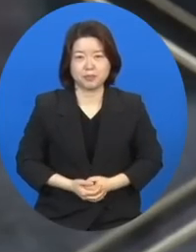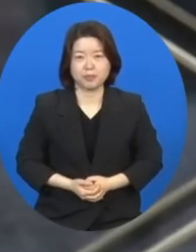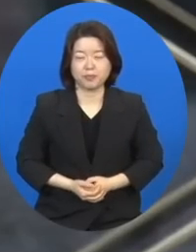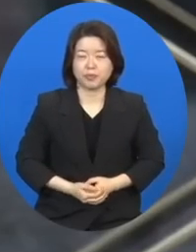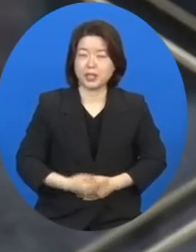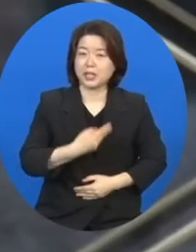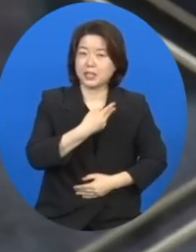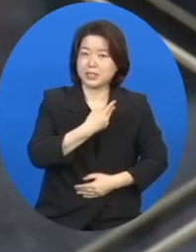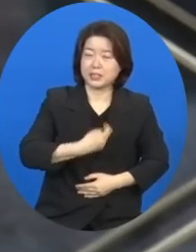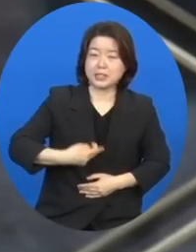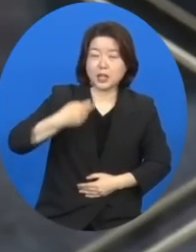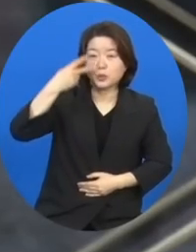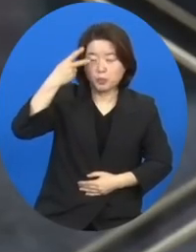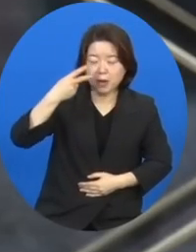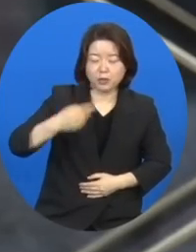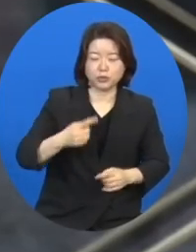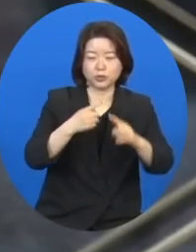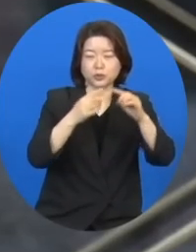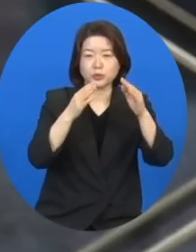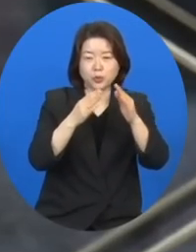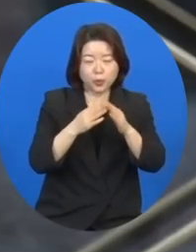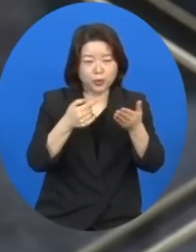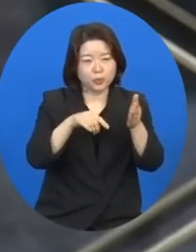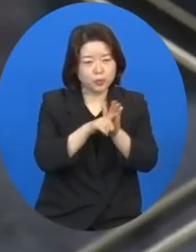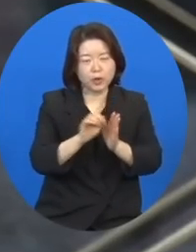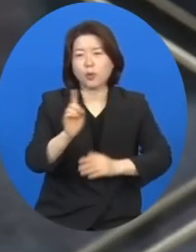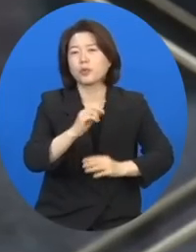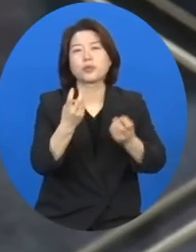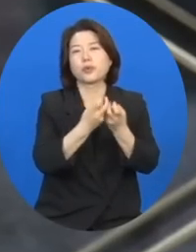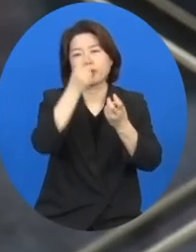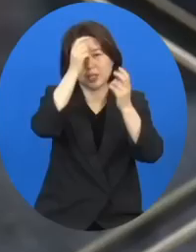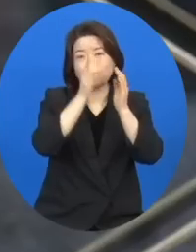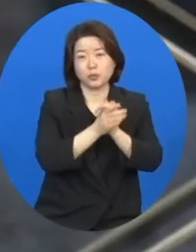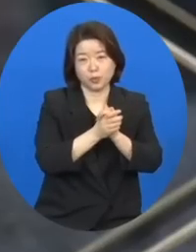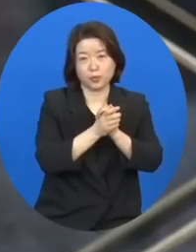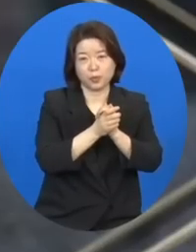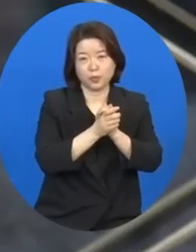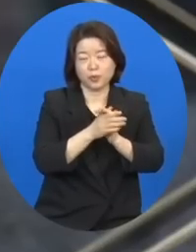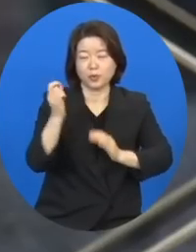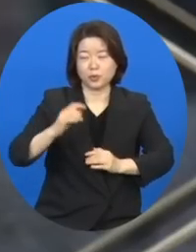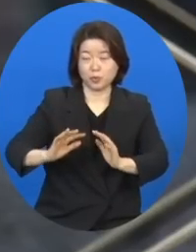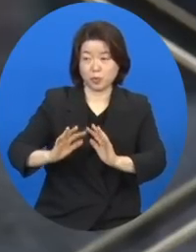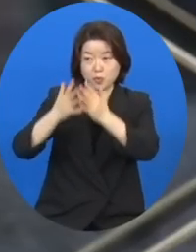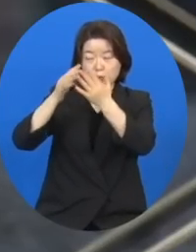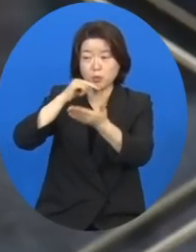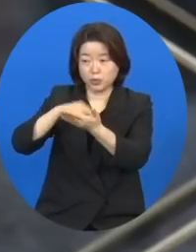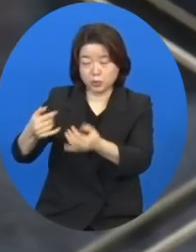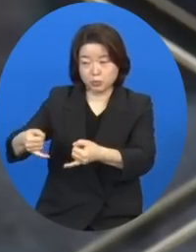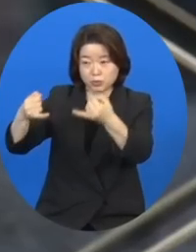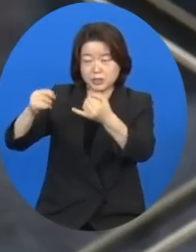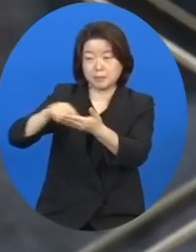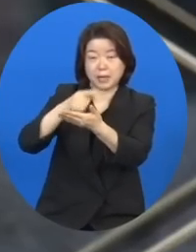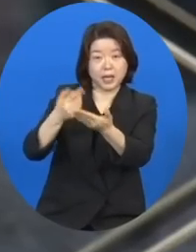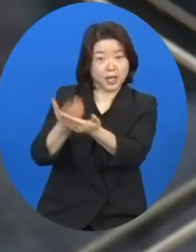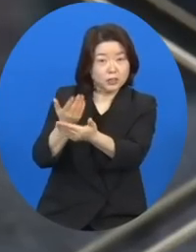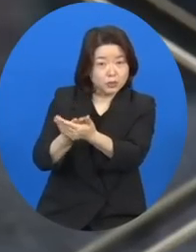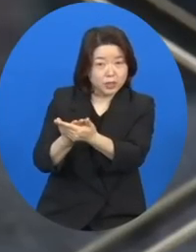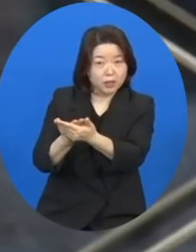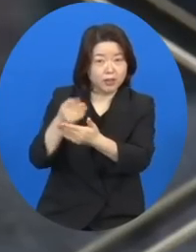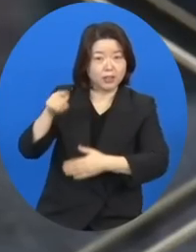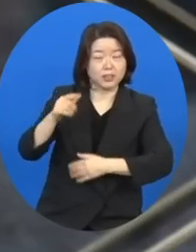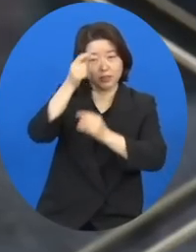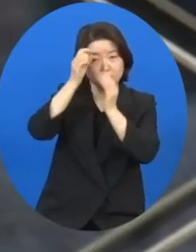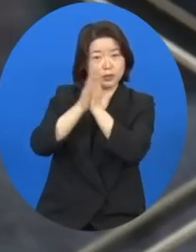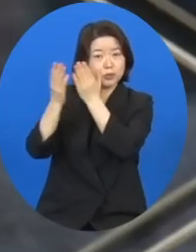교회를 위해서 기도할 때 어떻게 기도를 할까? 주님 건축부채 갚게 해주세요. 그렇게